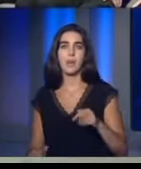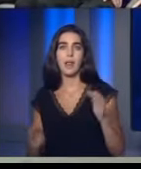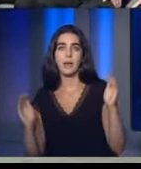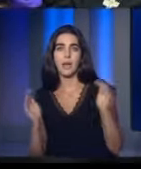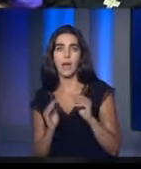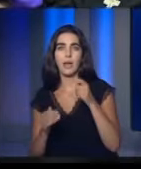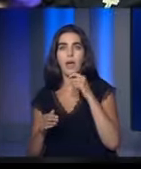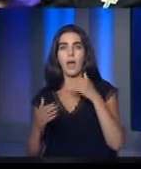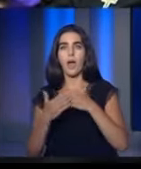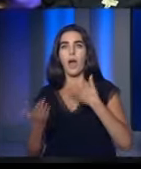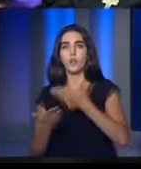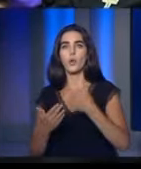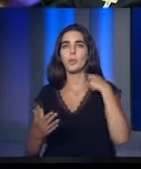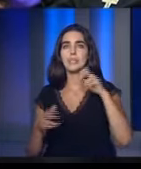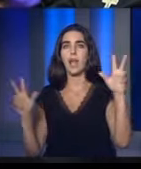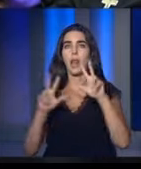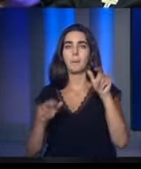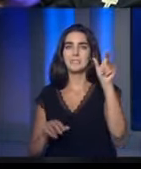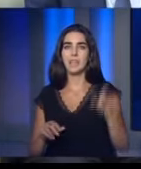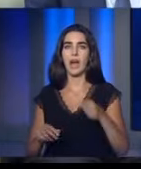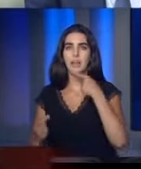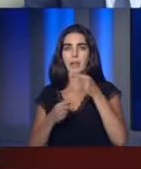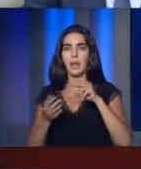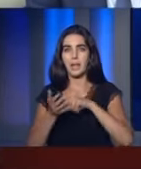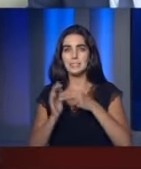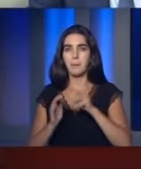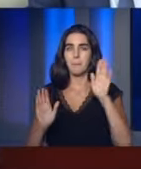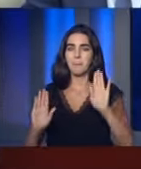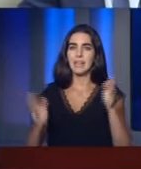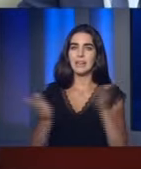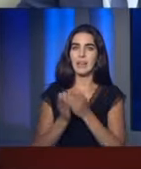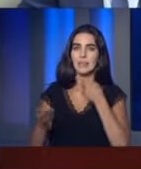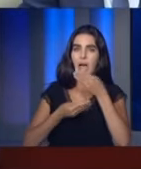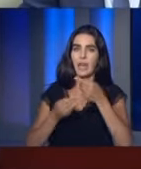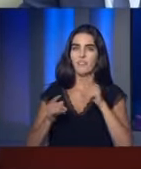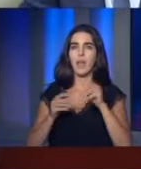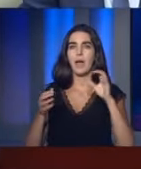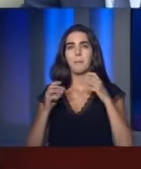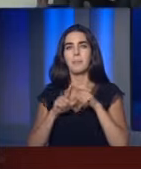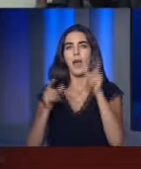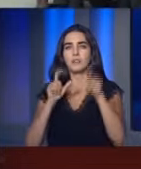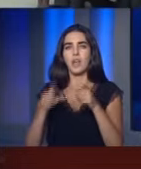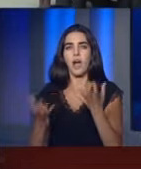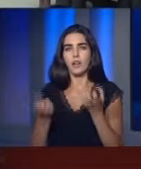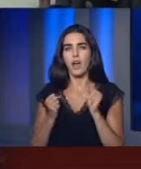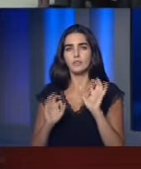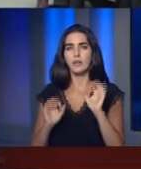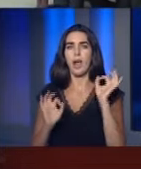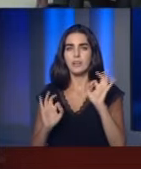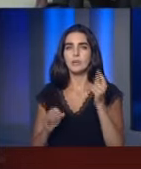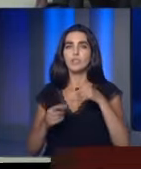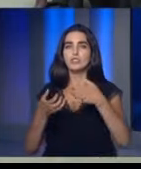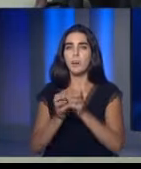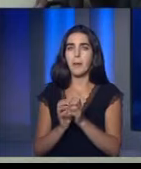برعاية وحضور وزير الإعلام زياد المكاري، نظم مركز سفارنوتس التربوي والتأهيلي لذوي الاحتياجات الخاصة التابع